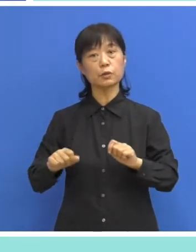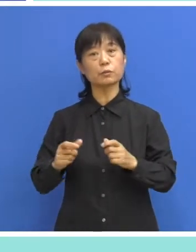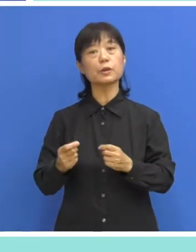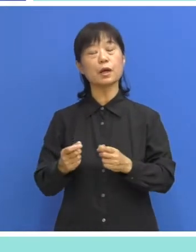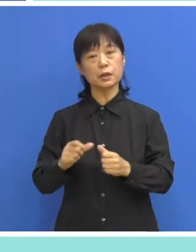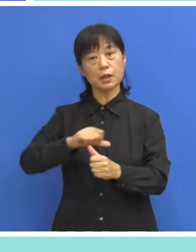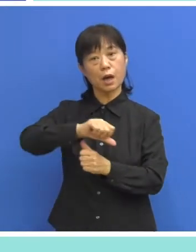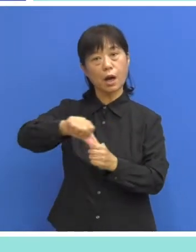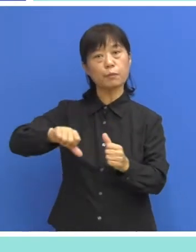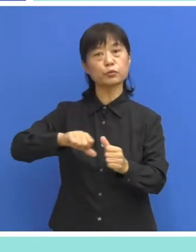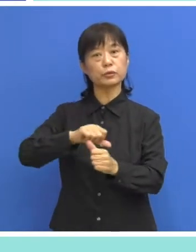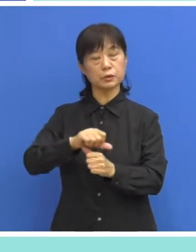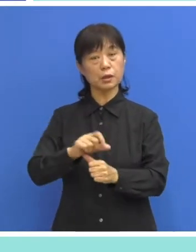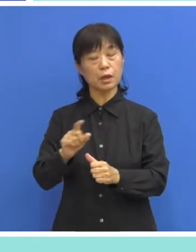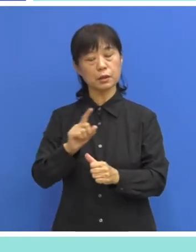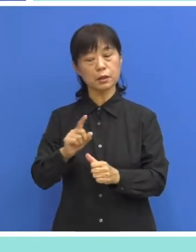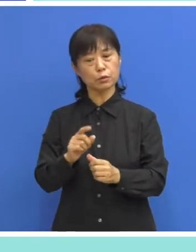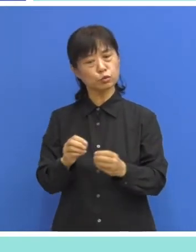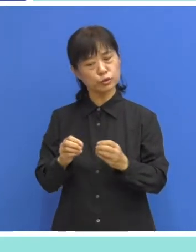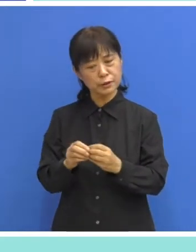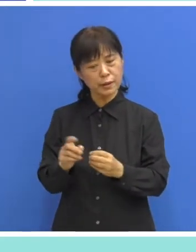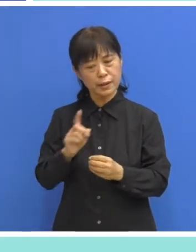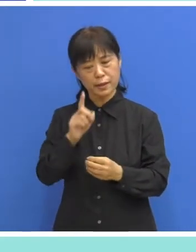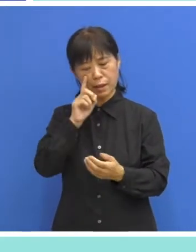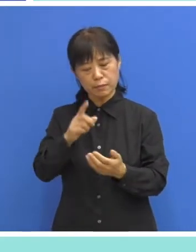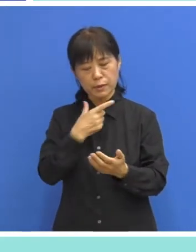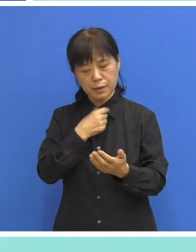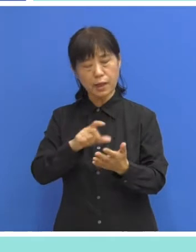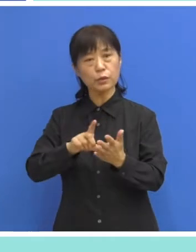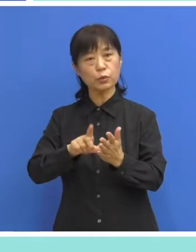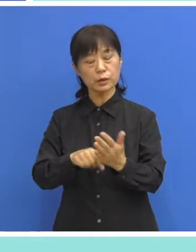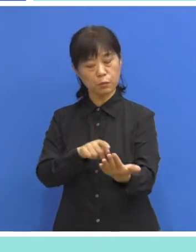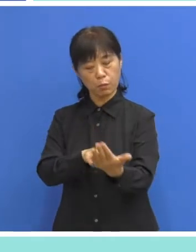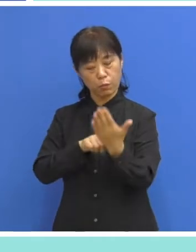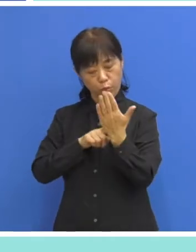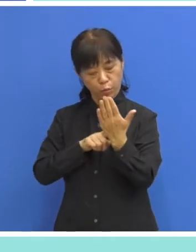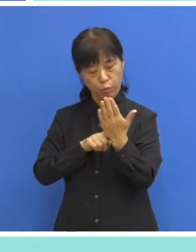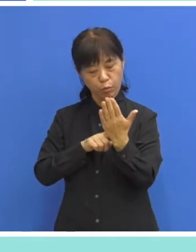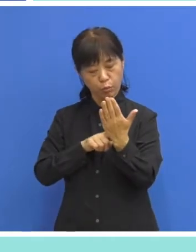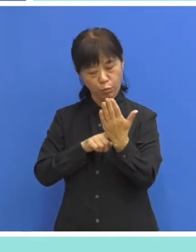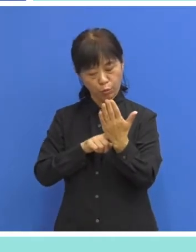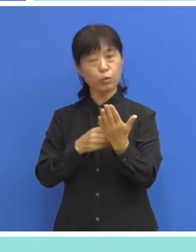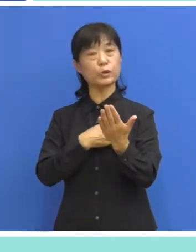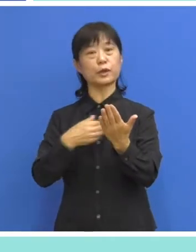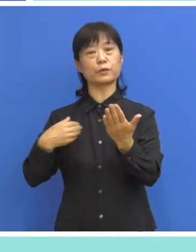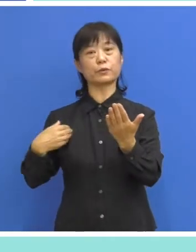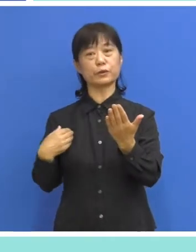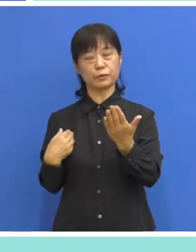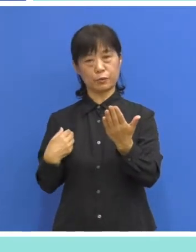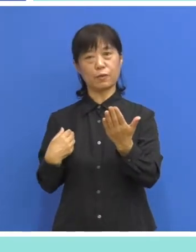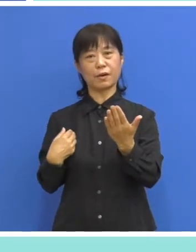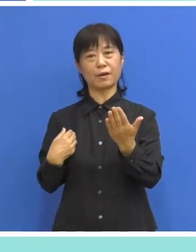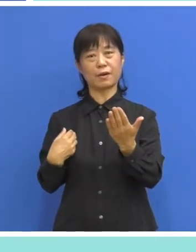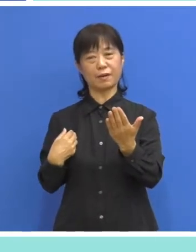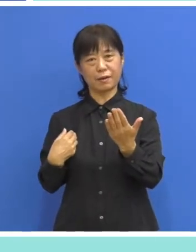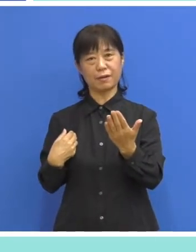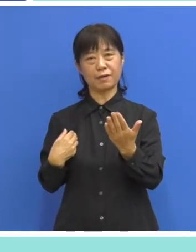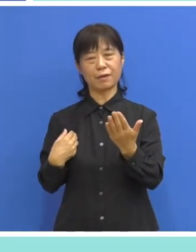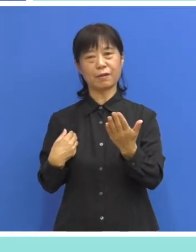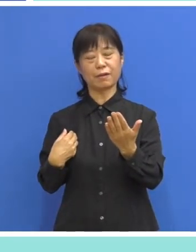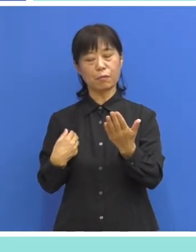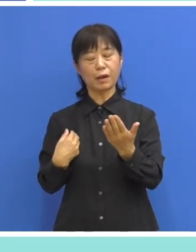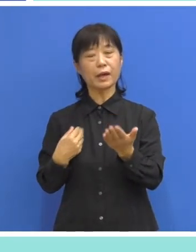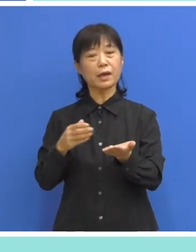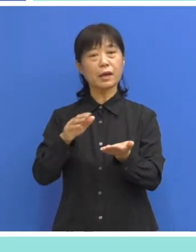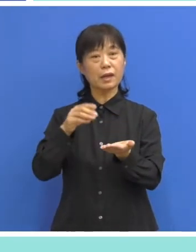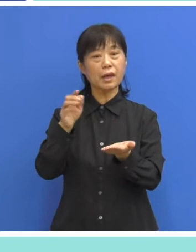で何かしらのついでに情報を得ることができるとか、でこれは携帯がこうやって閉じていて